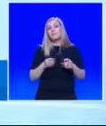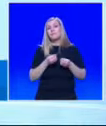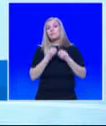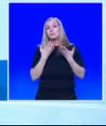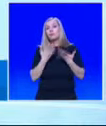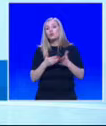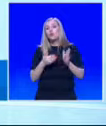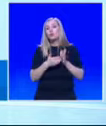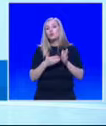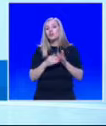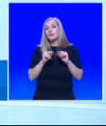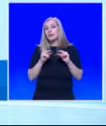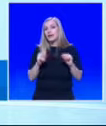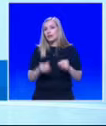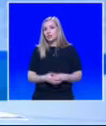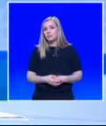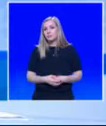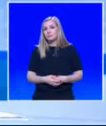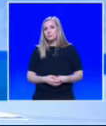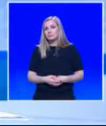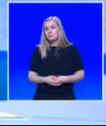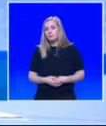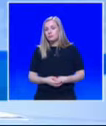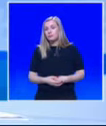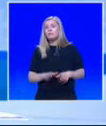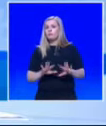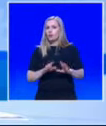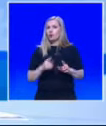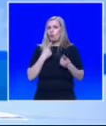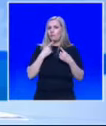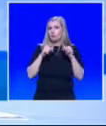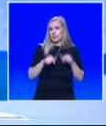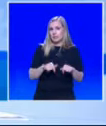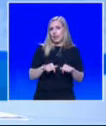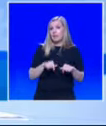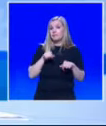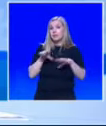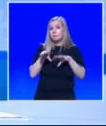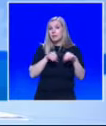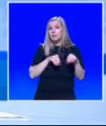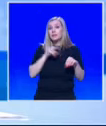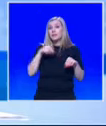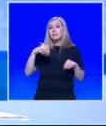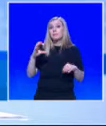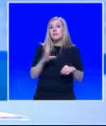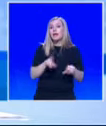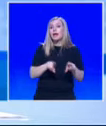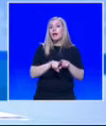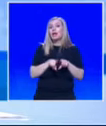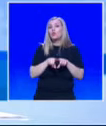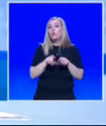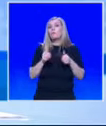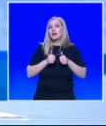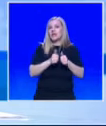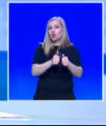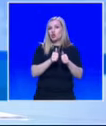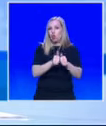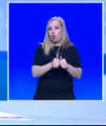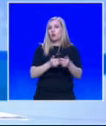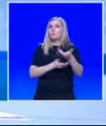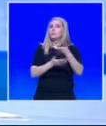да каже своето там. Ако говорим за сега, приемате ли ДПС вече като партньор в управлението, с който